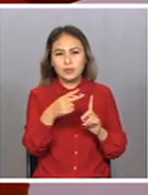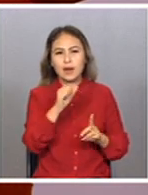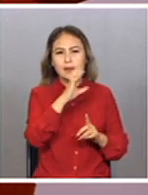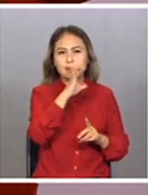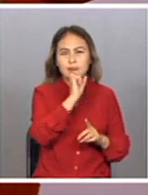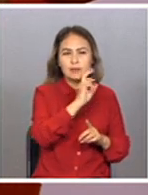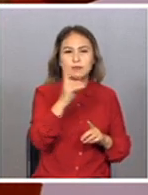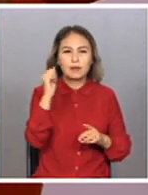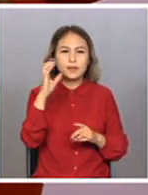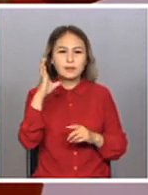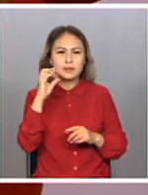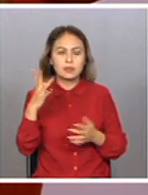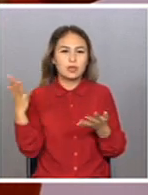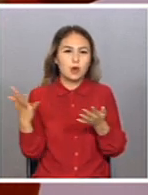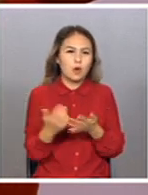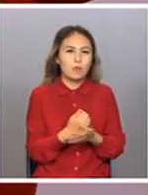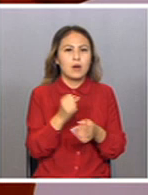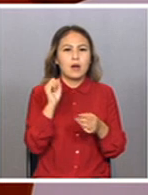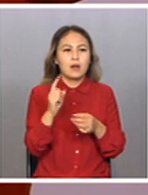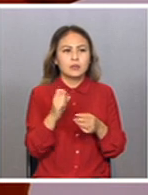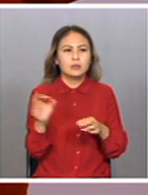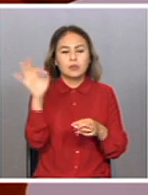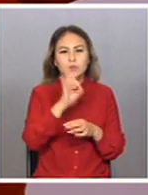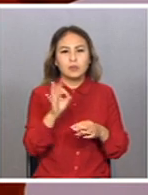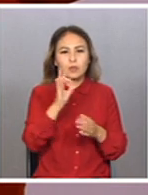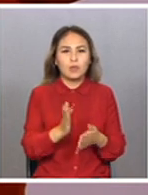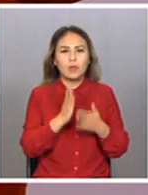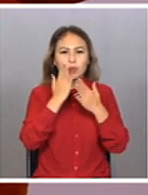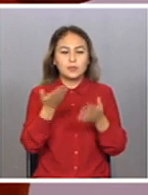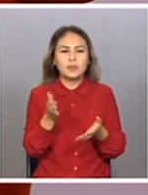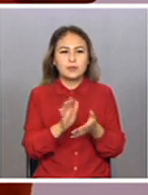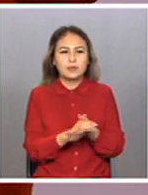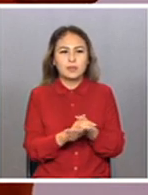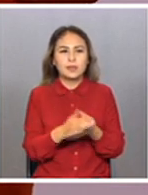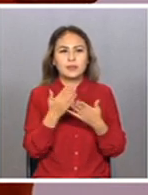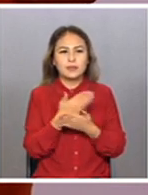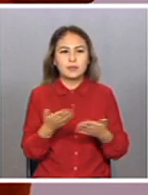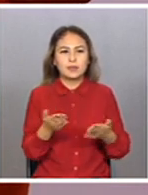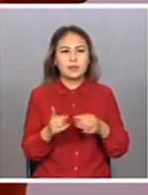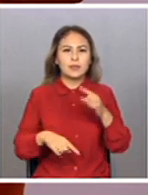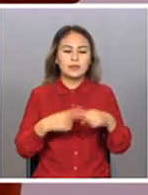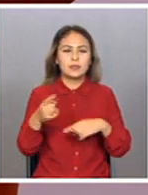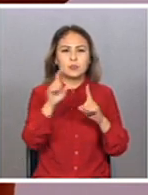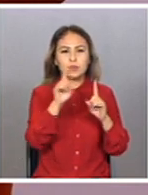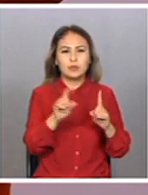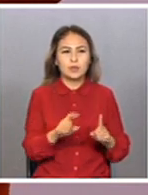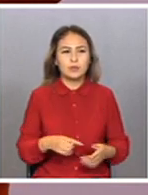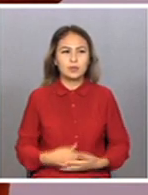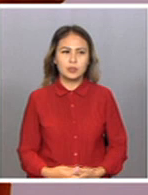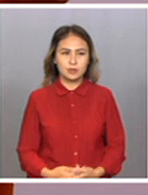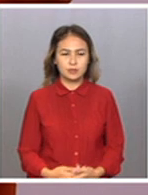мен Қасеннің тауып алған қазыналары жайлы оқып таныстық. Ал енді келесі бөлімге көшейік.